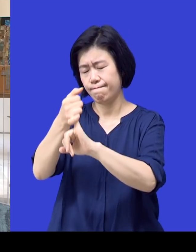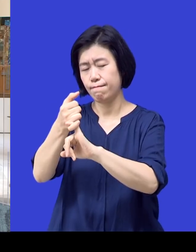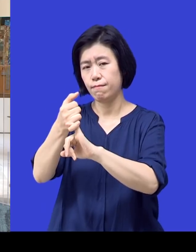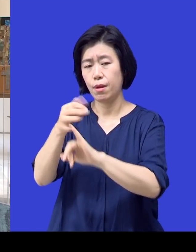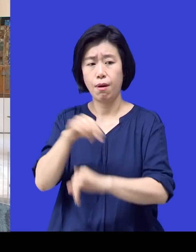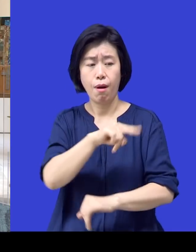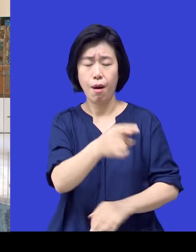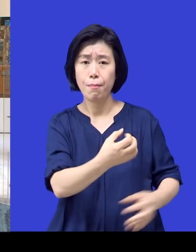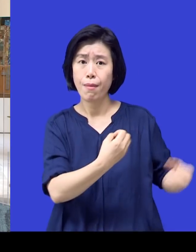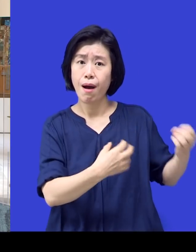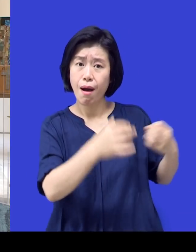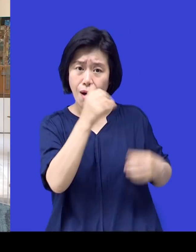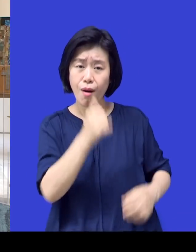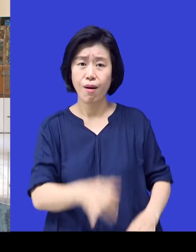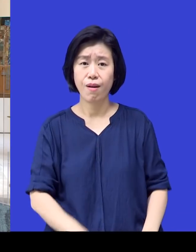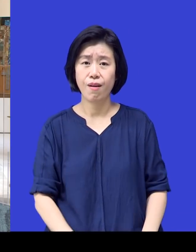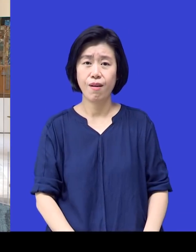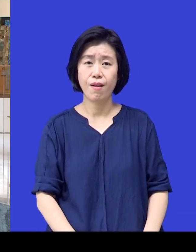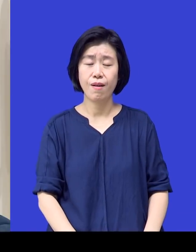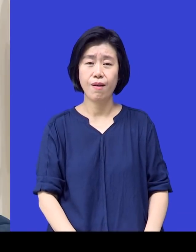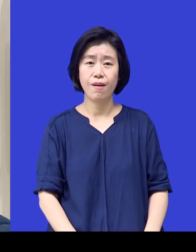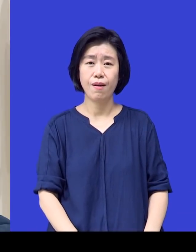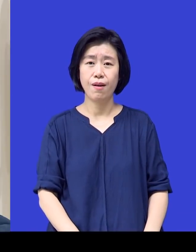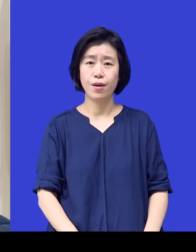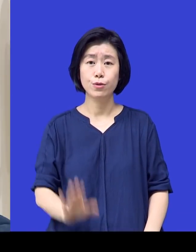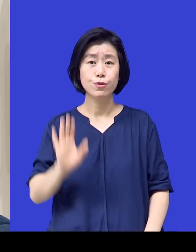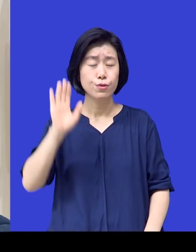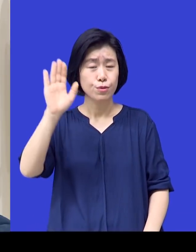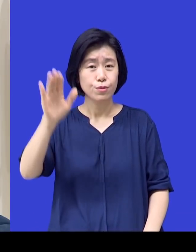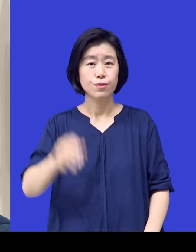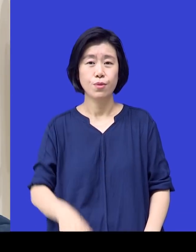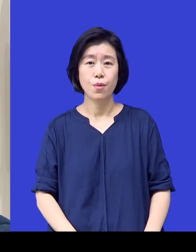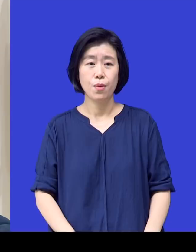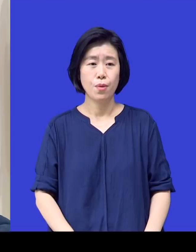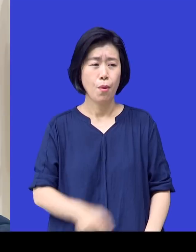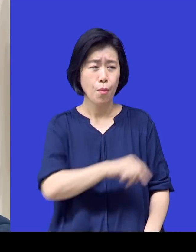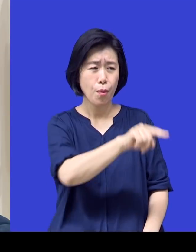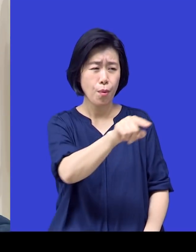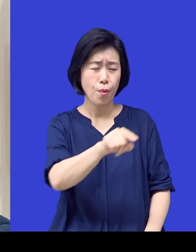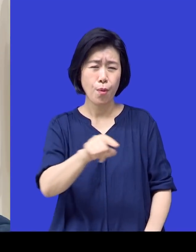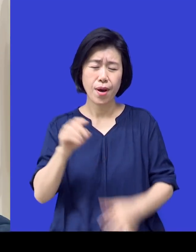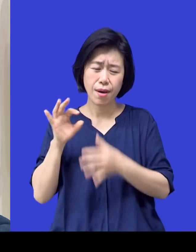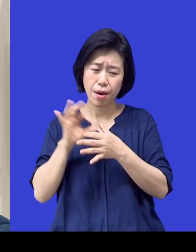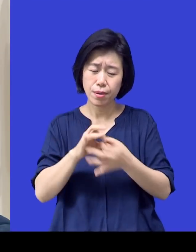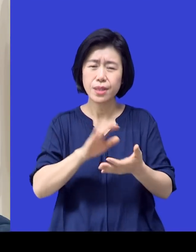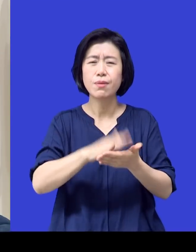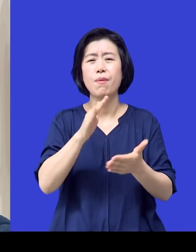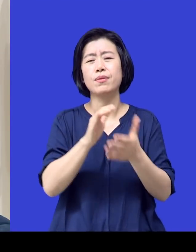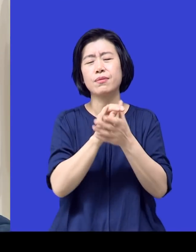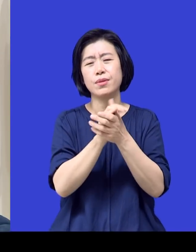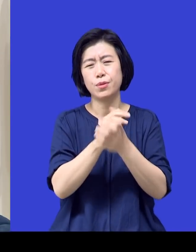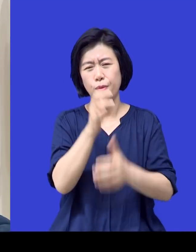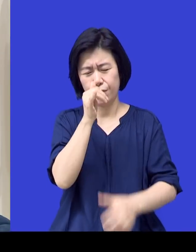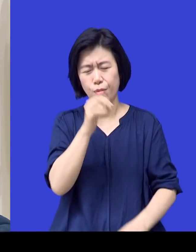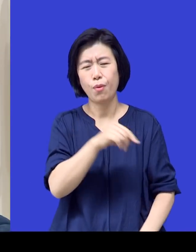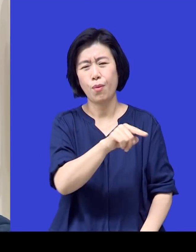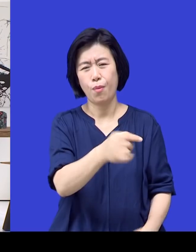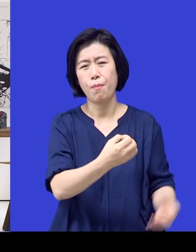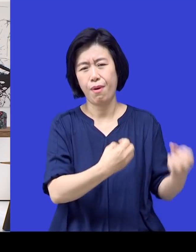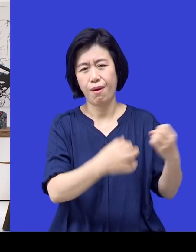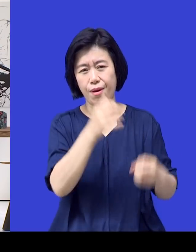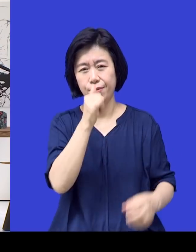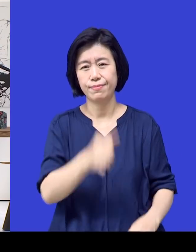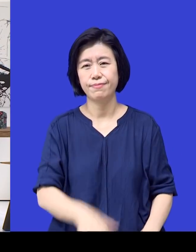목사님 어떠신가요? 김정아 목사님 괜찮으신가요? 기도하고 있다고 얘기해 주세요. 얘기해 주세요. 이런 말을 종종 듣게